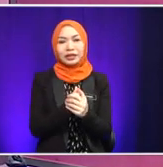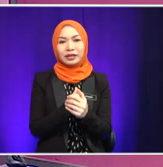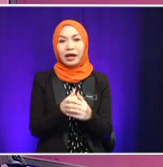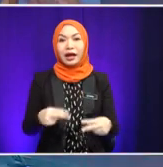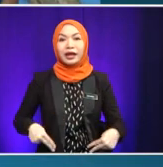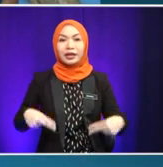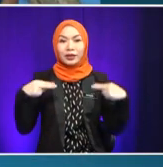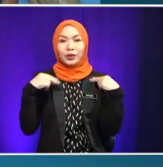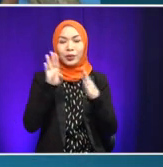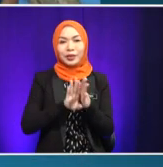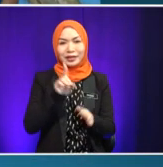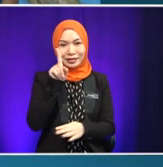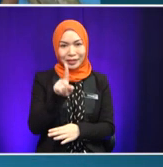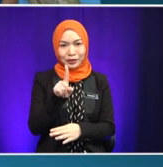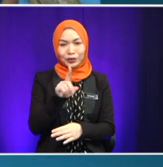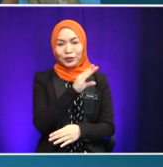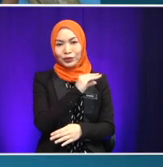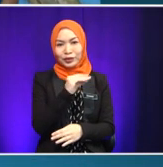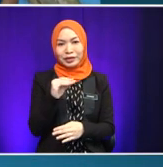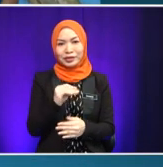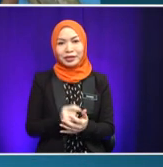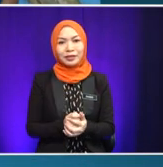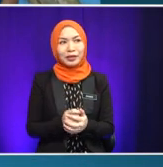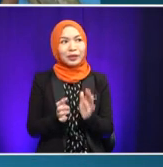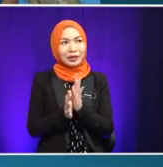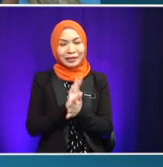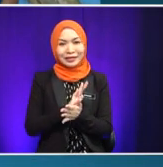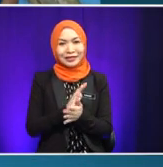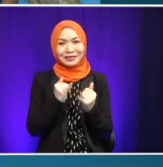Bersatu padu menjalani kesejahteraan oke